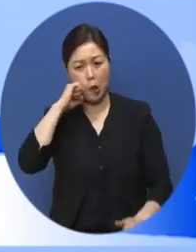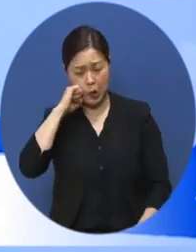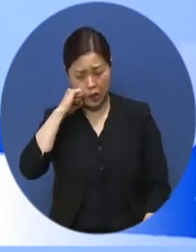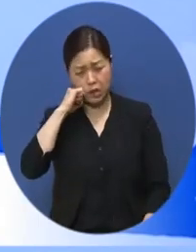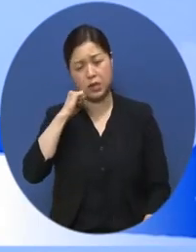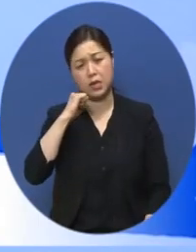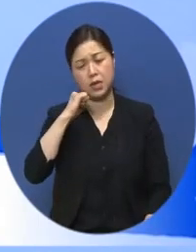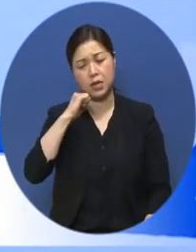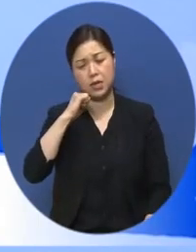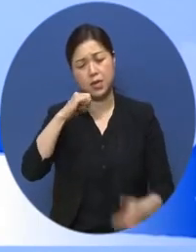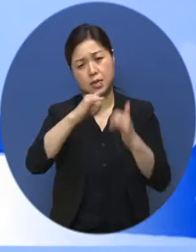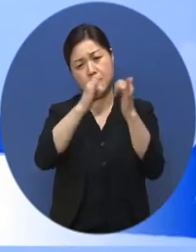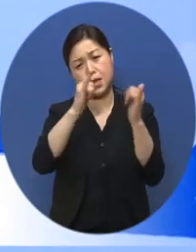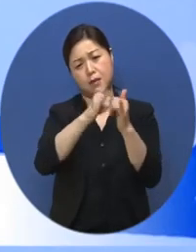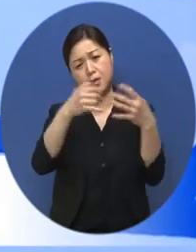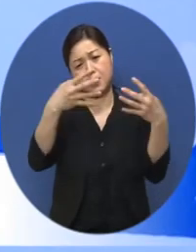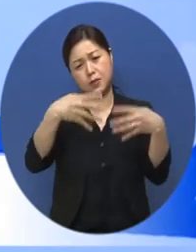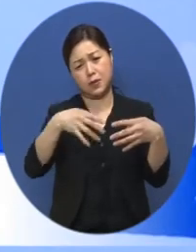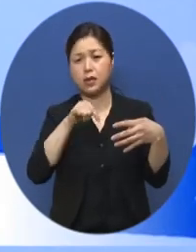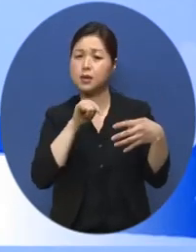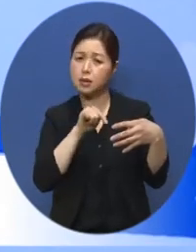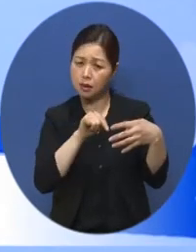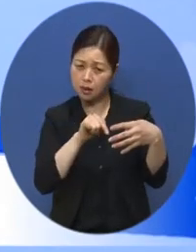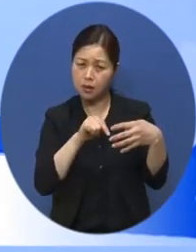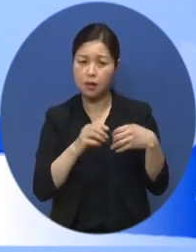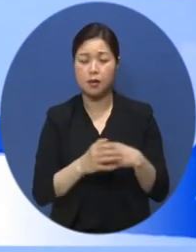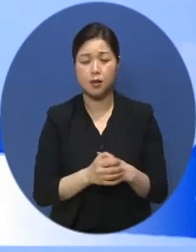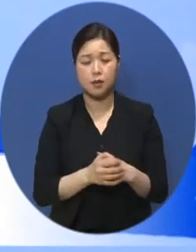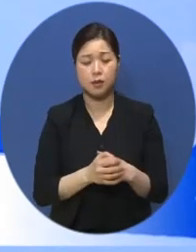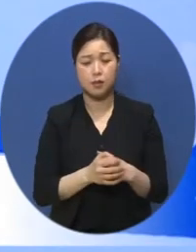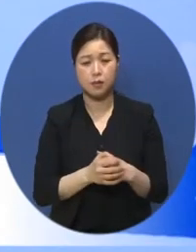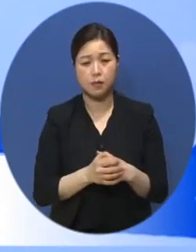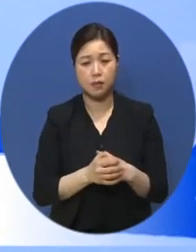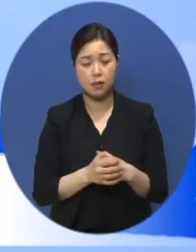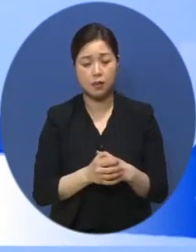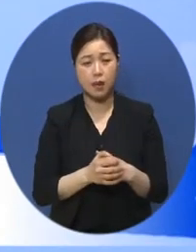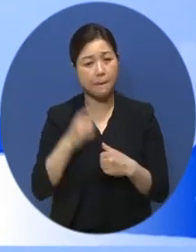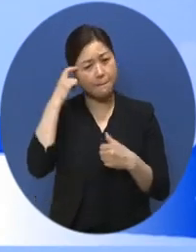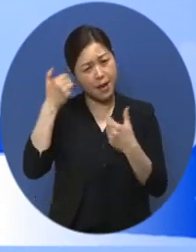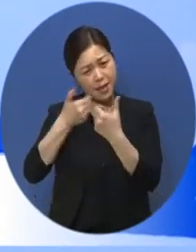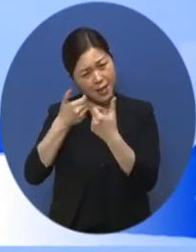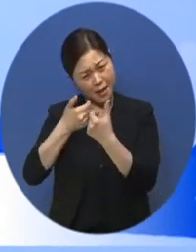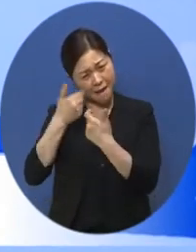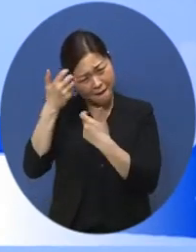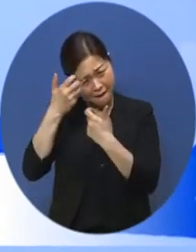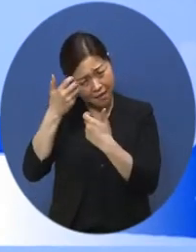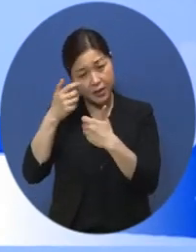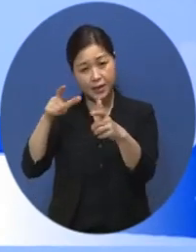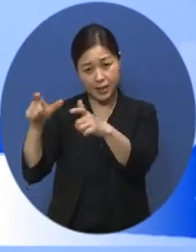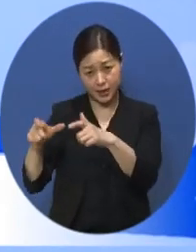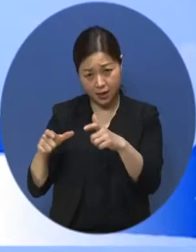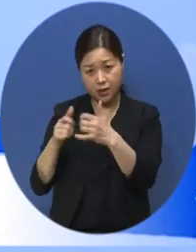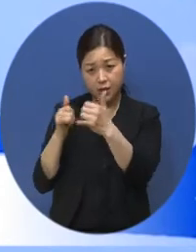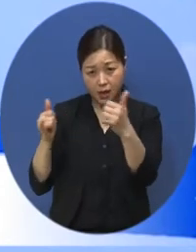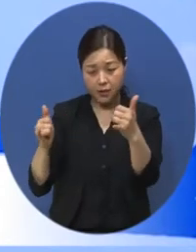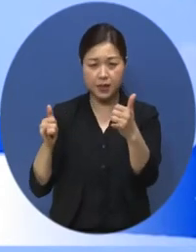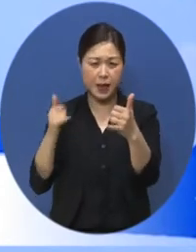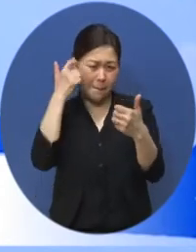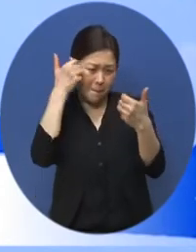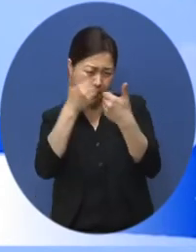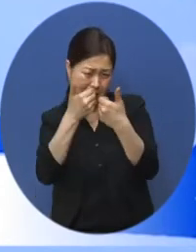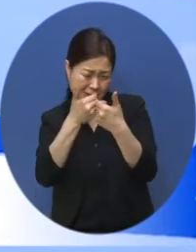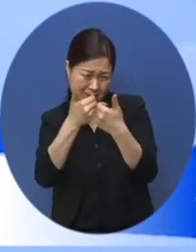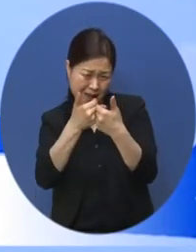그런 척박한 사회적 조건, 또 그것을 반대하던 지역 주민들의 집요한